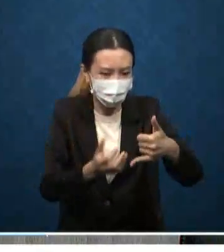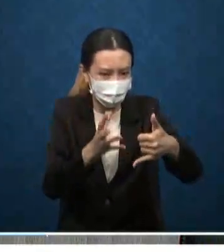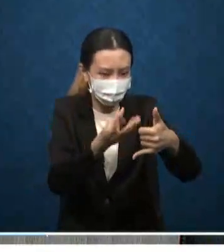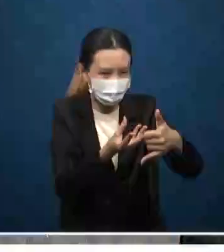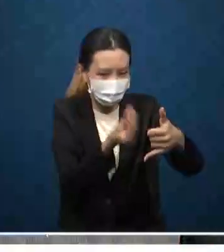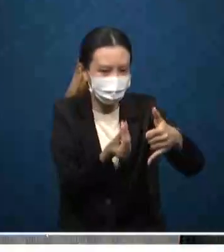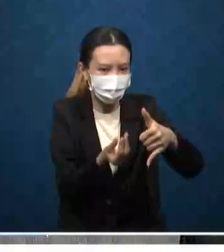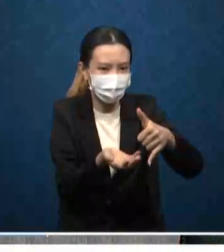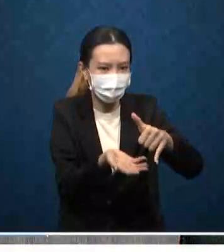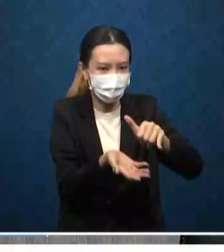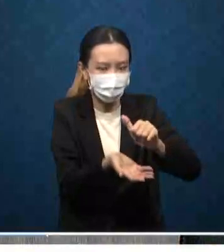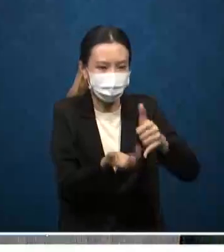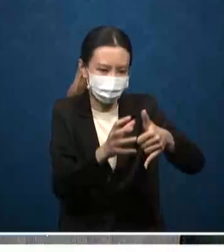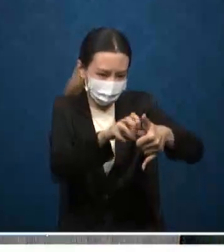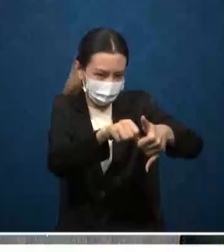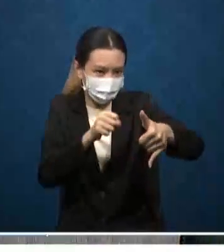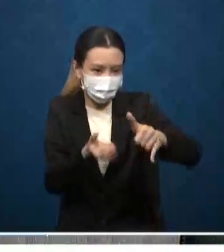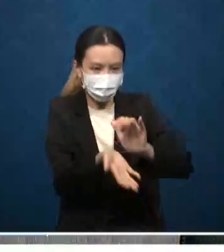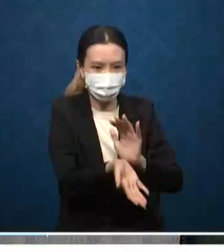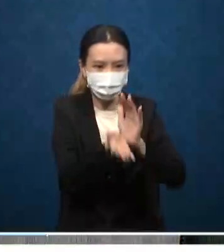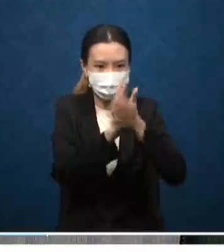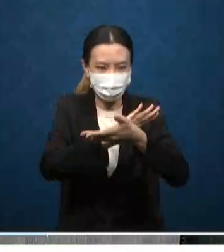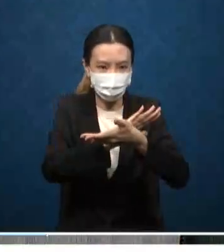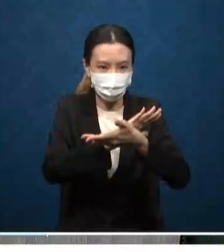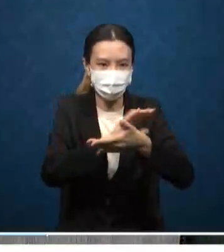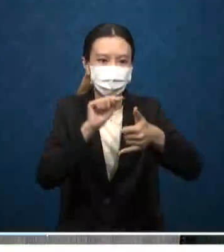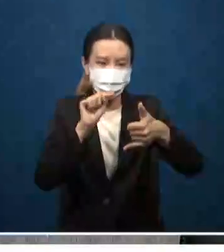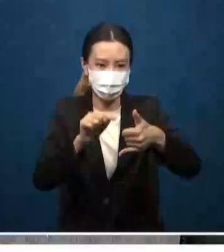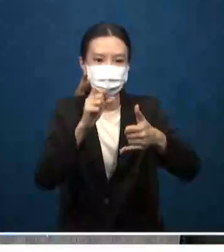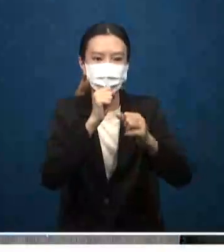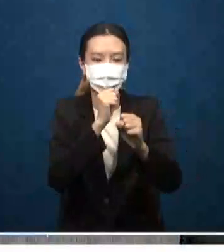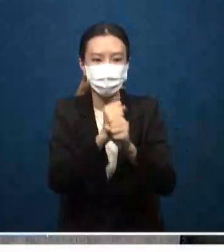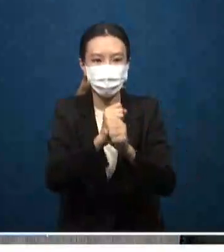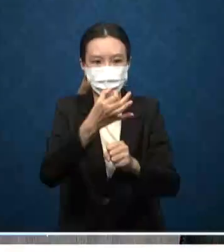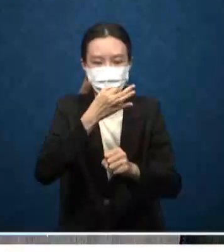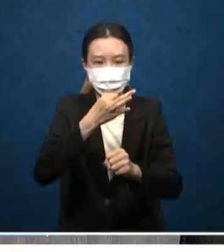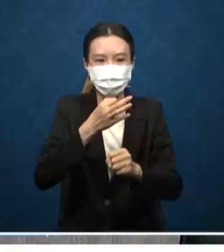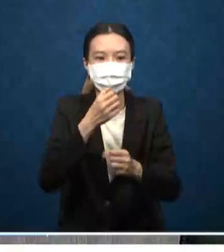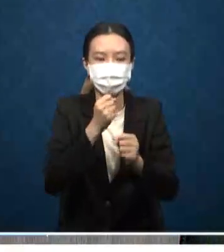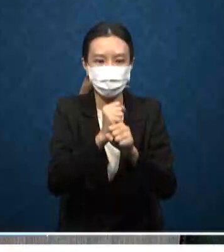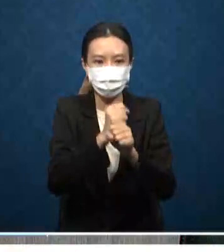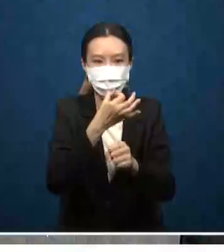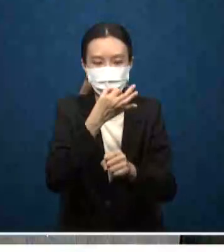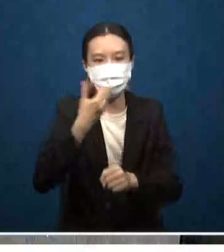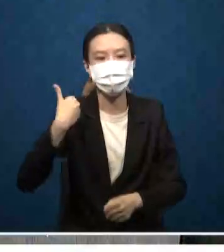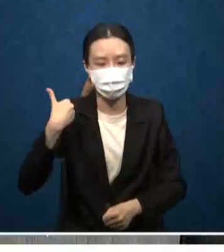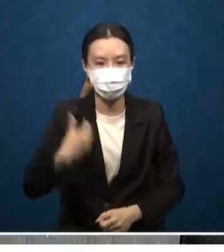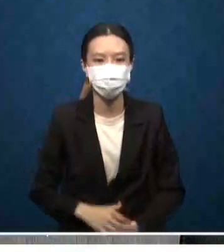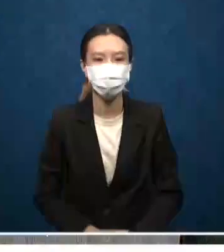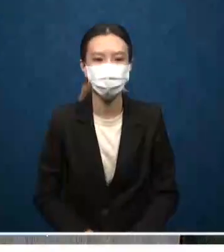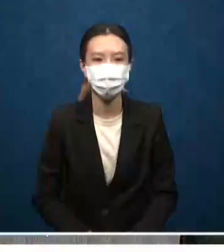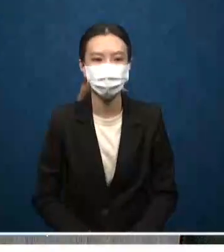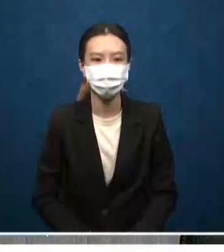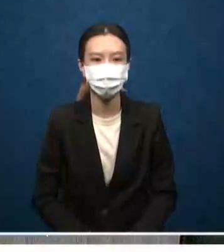เป็นตัวตนเป็นอาชีพมีรายได้มีงานทำให้เขาต่างหากผมผมทำความเข้าใจกับเรื่องนี้ก่อนนะครับที่จะไปวิพากษ์วิจารณ์งานของท่าน